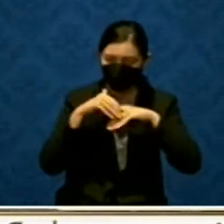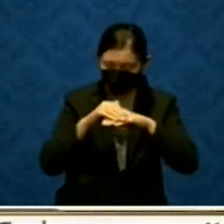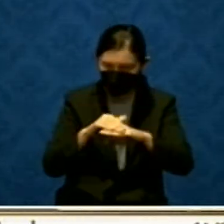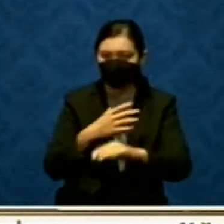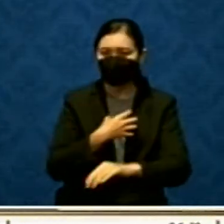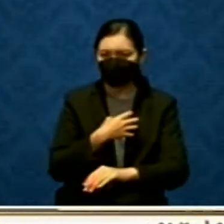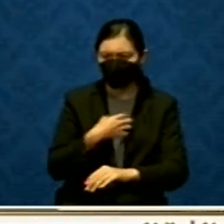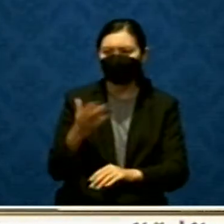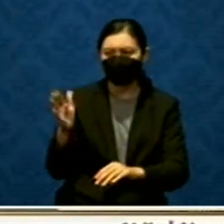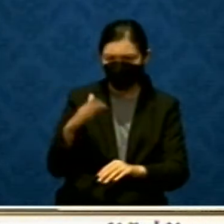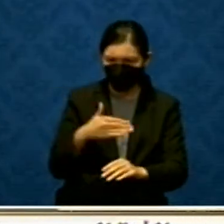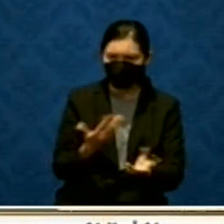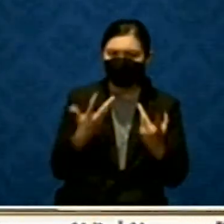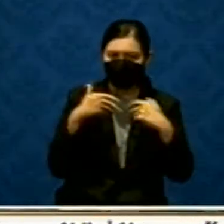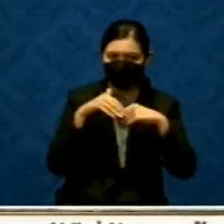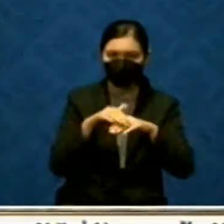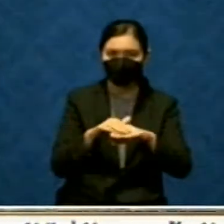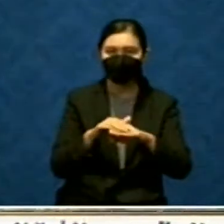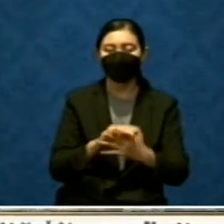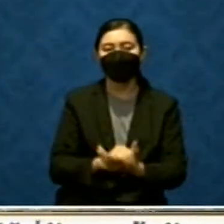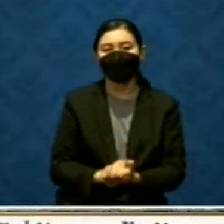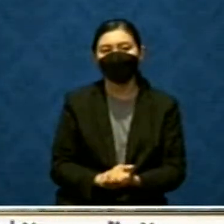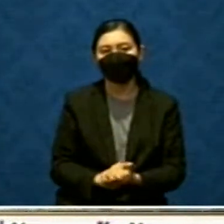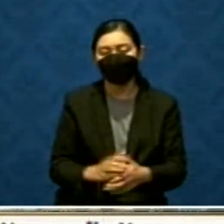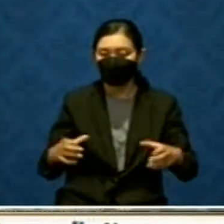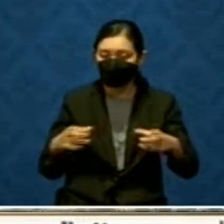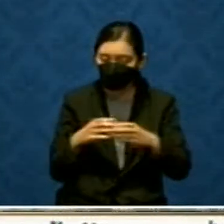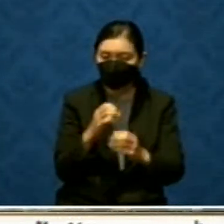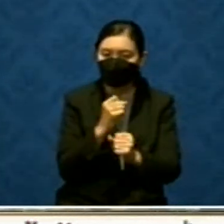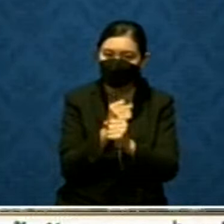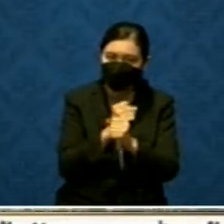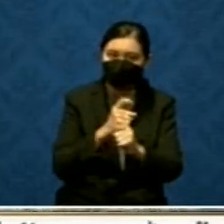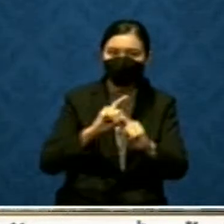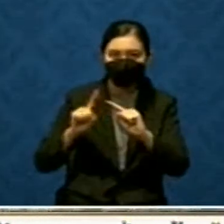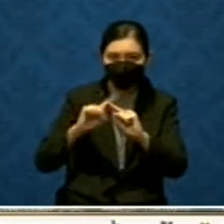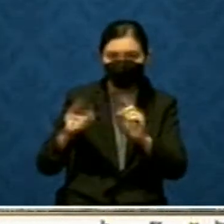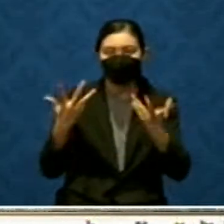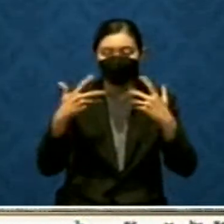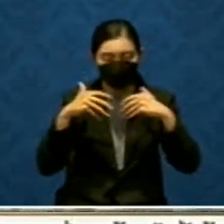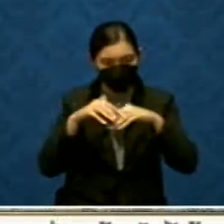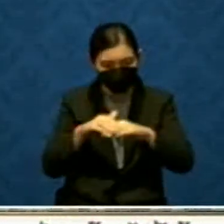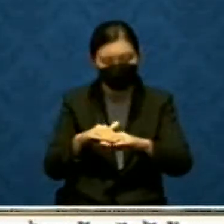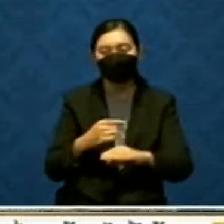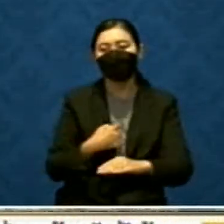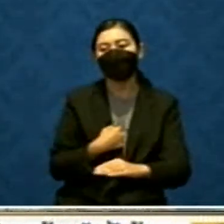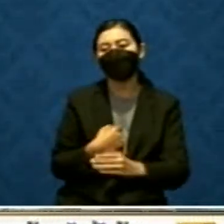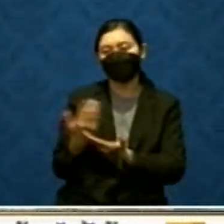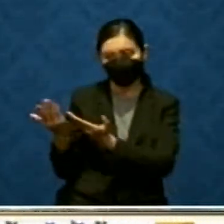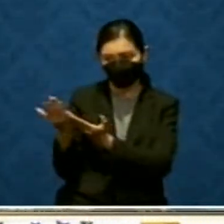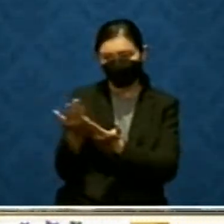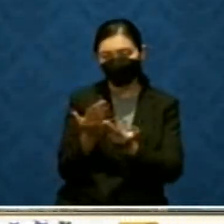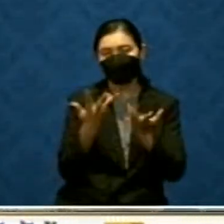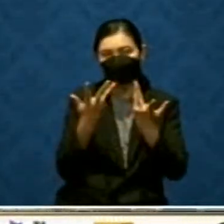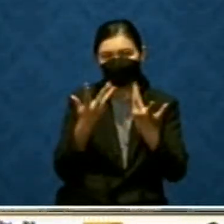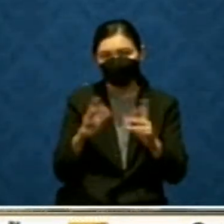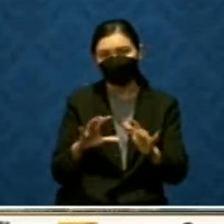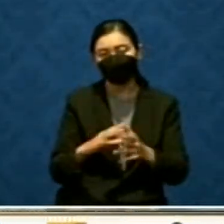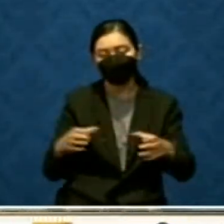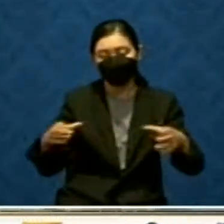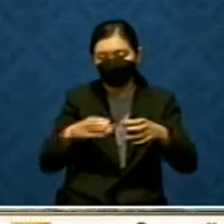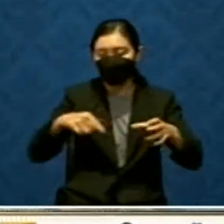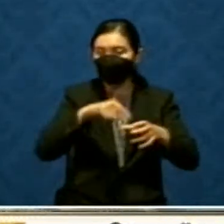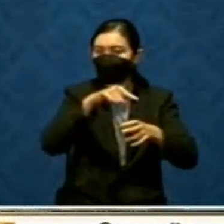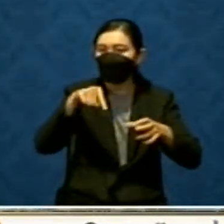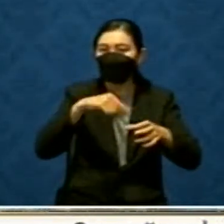กับผู้บริหารและวิศวกรของกระทรวงคมนาคมนะครับซึ่งก็ล้วนแล้วแต่เป็นผู้ที่มีความรู้นะ